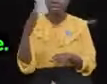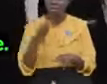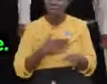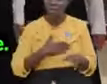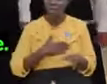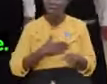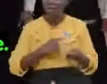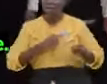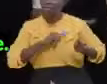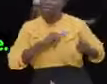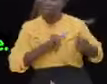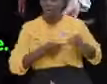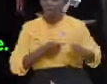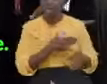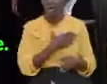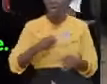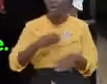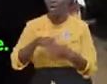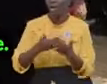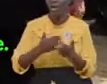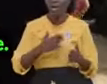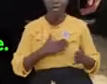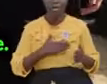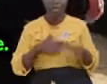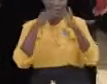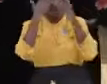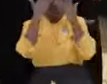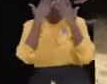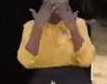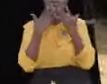وديني وكل حزني